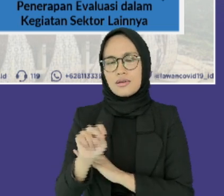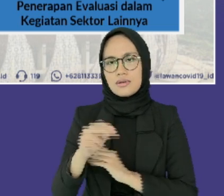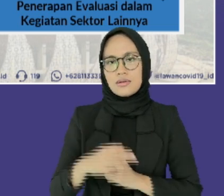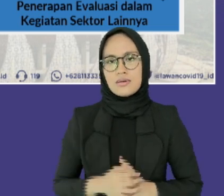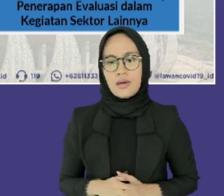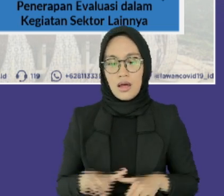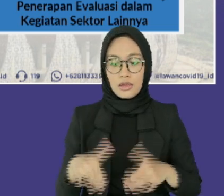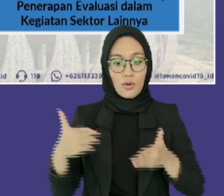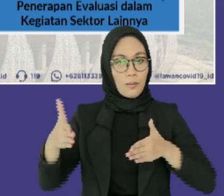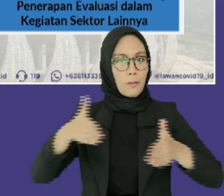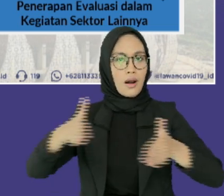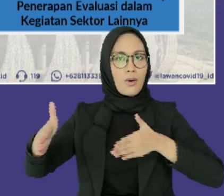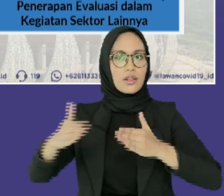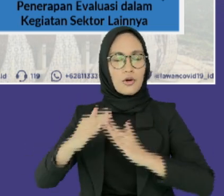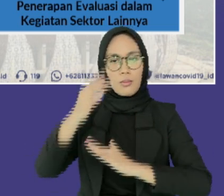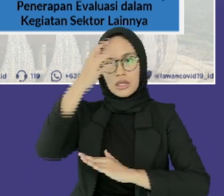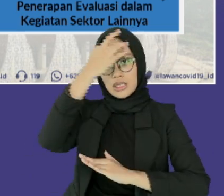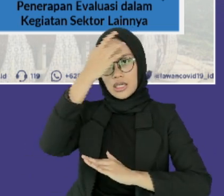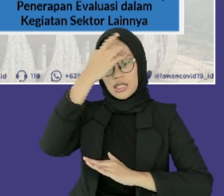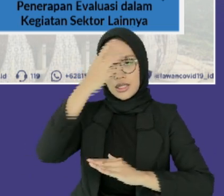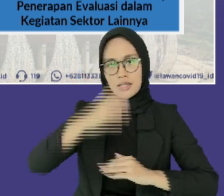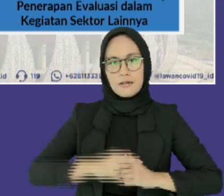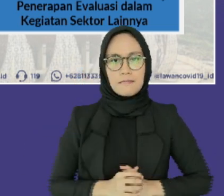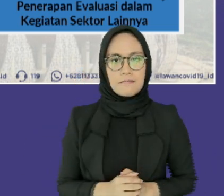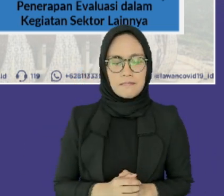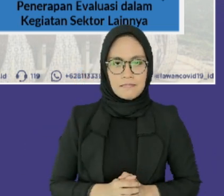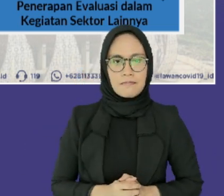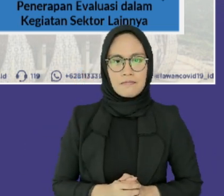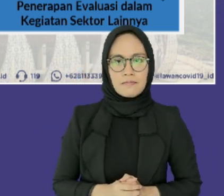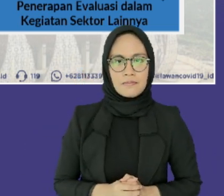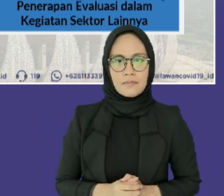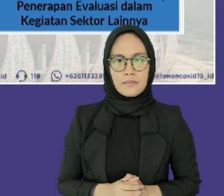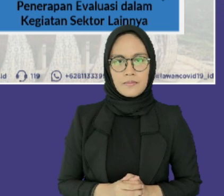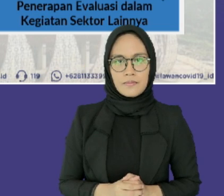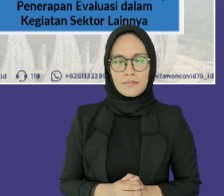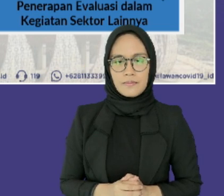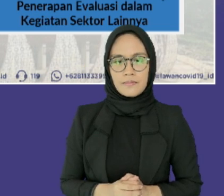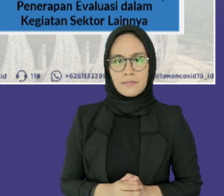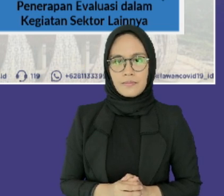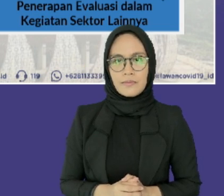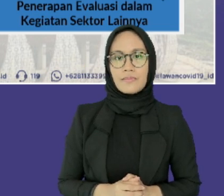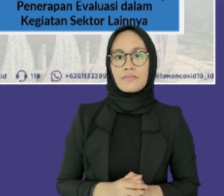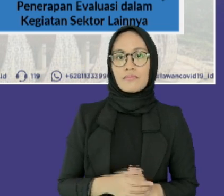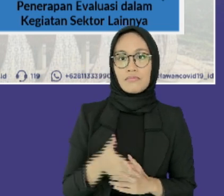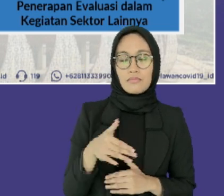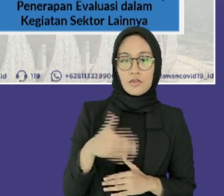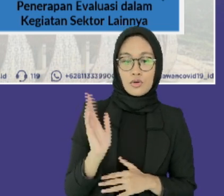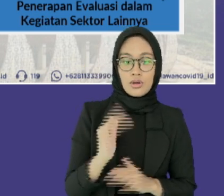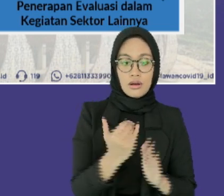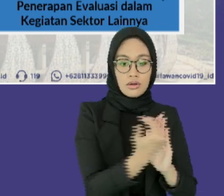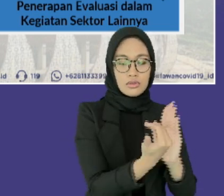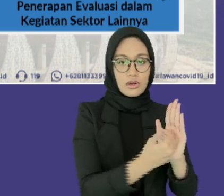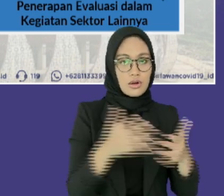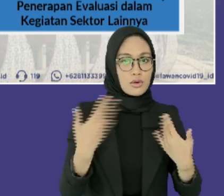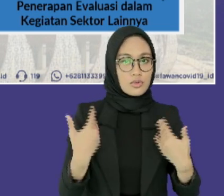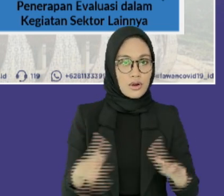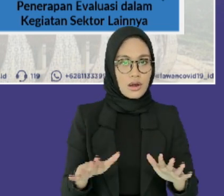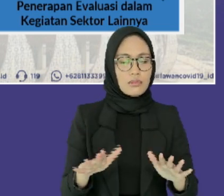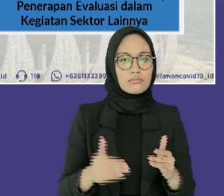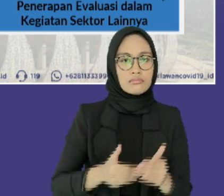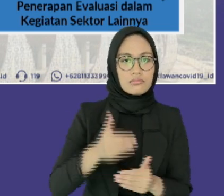atau perawatan di rumah sakit rujukan coffee 19 terdekat Hai sedangkan pasca acara